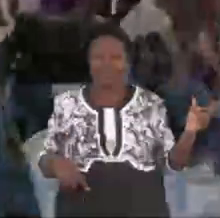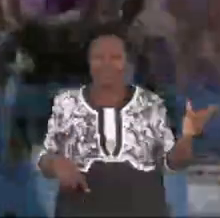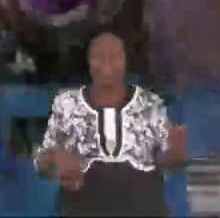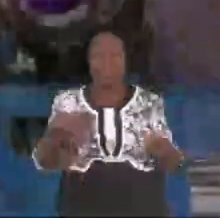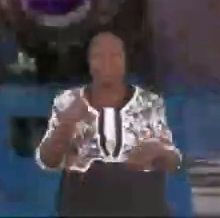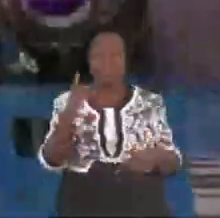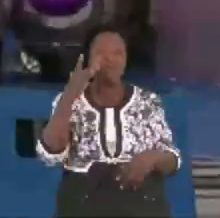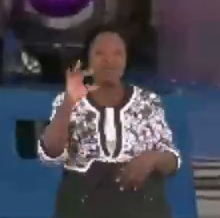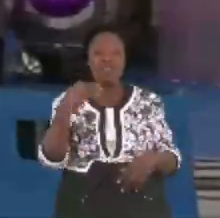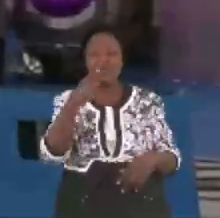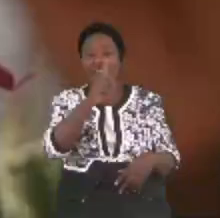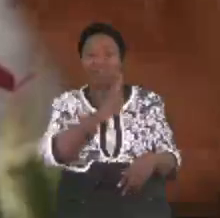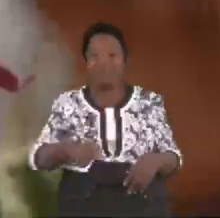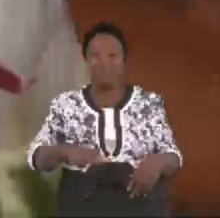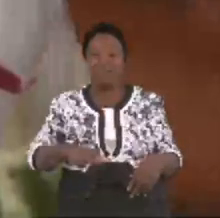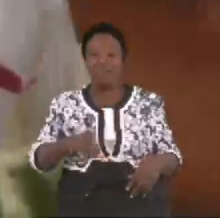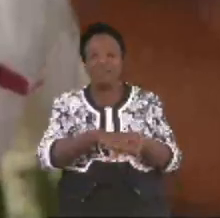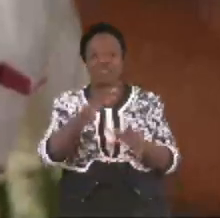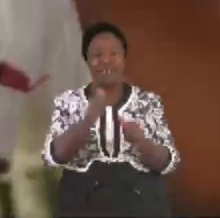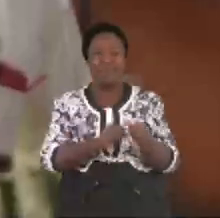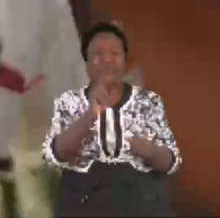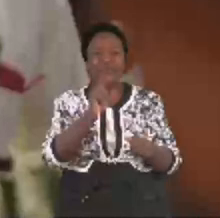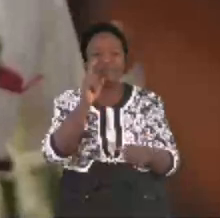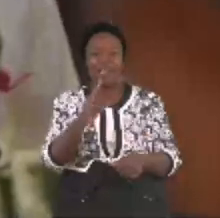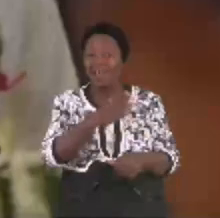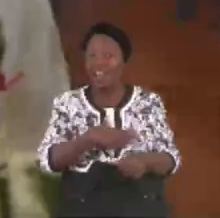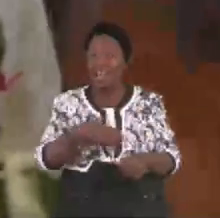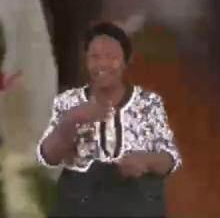La faveur de Dieu soit sur chacun.